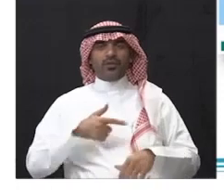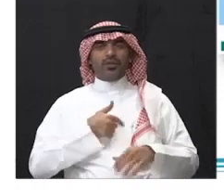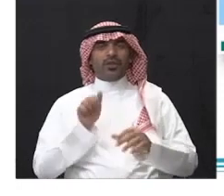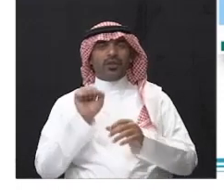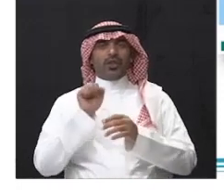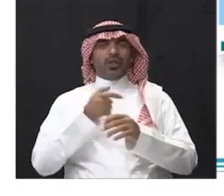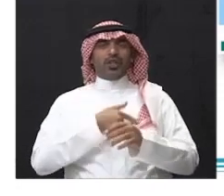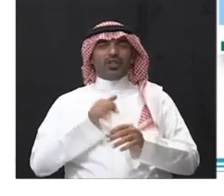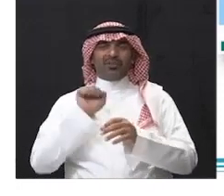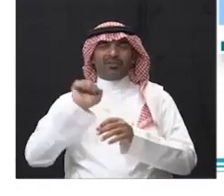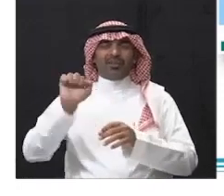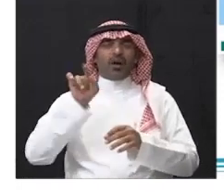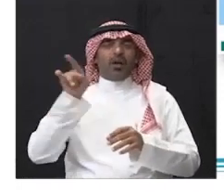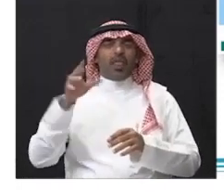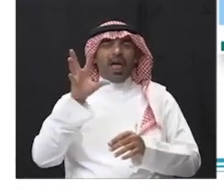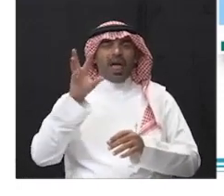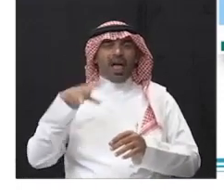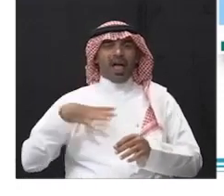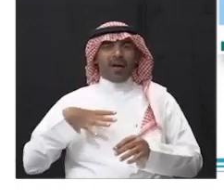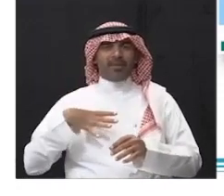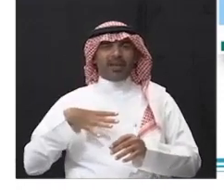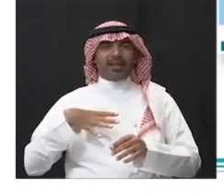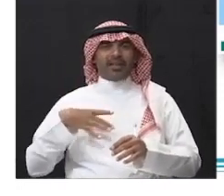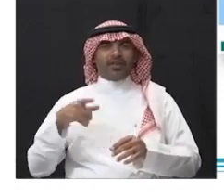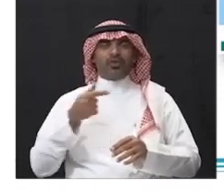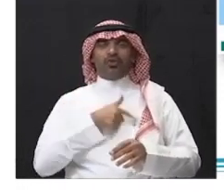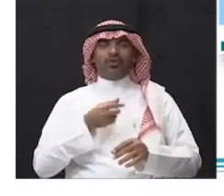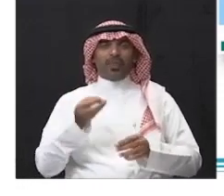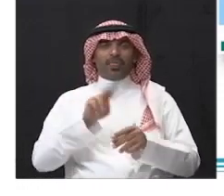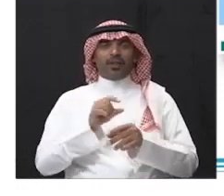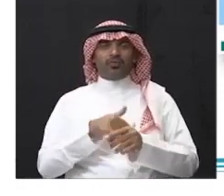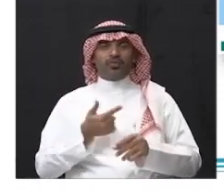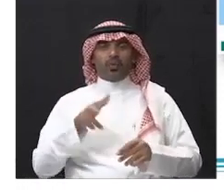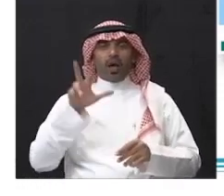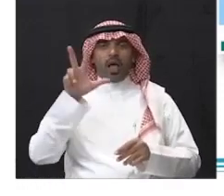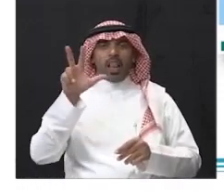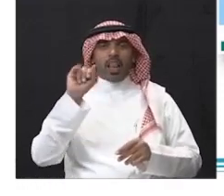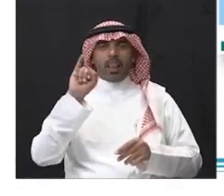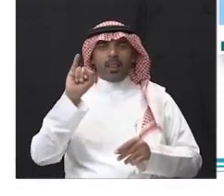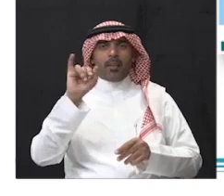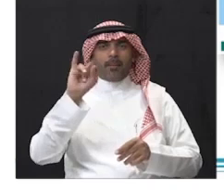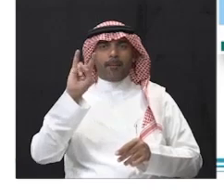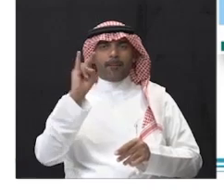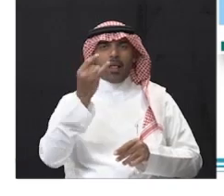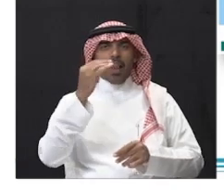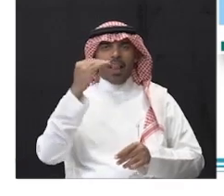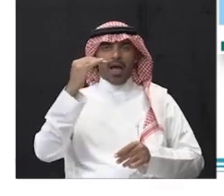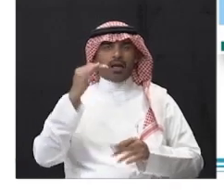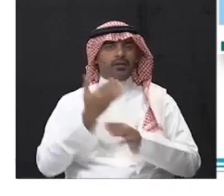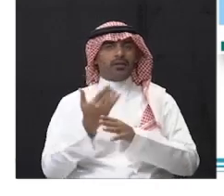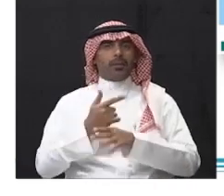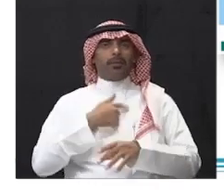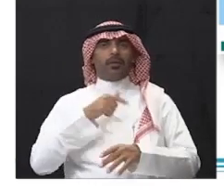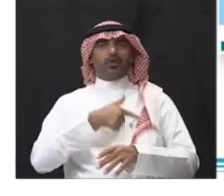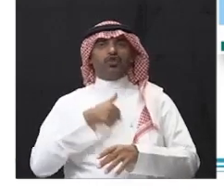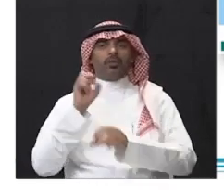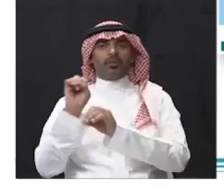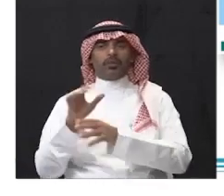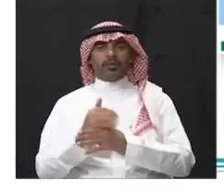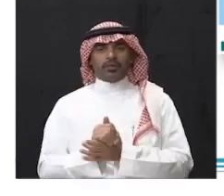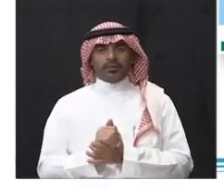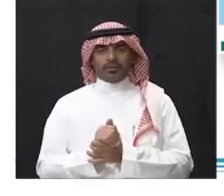بسبب جهوده التي بذلها لتشجيع الكشوف الجغرافية، حيث أنشأ أكاديمية